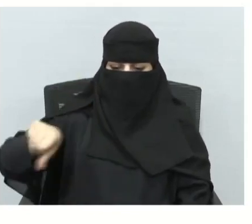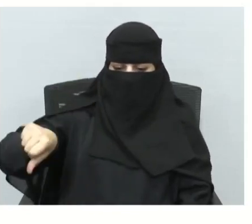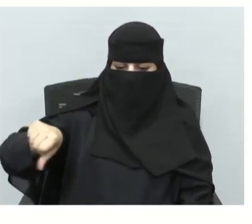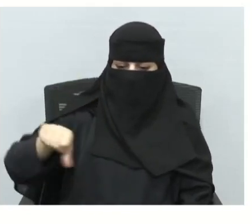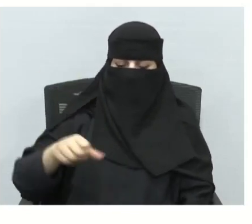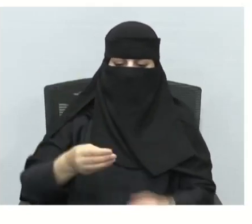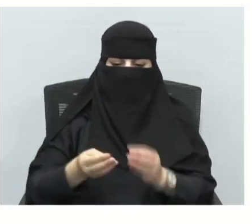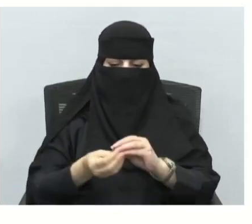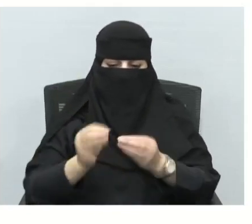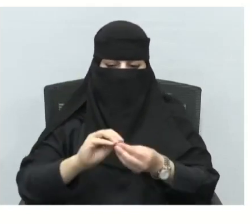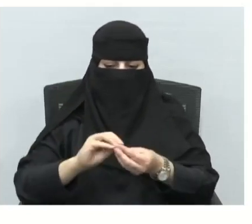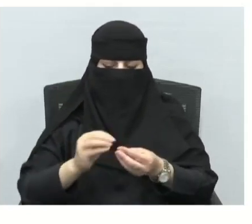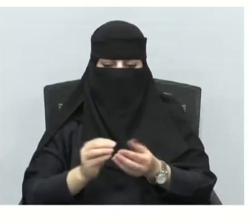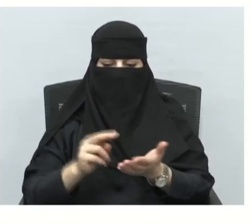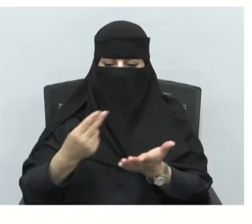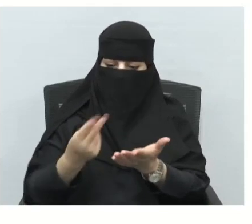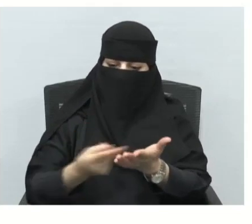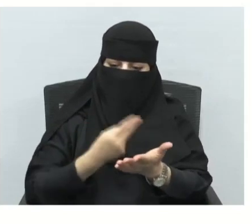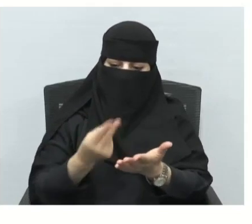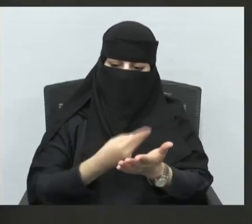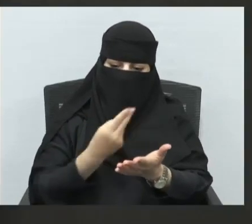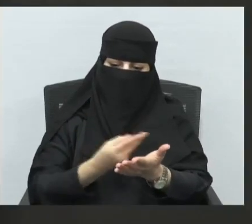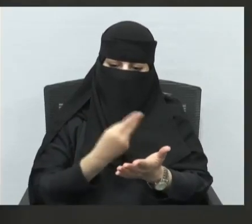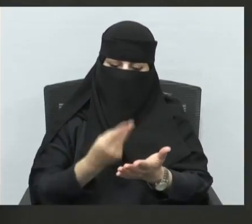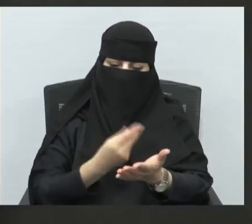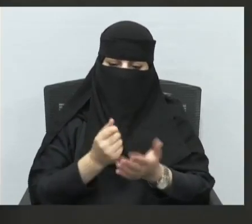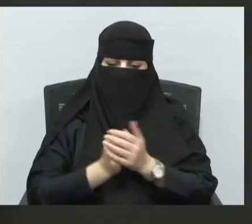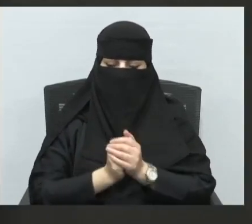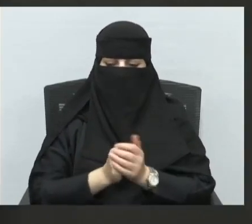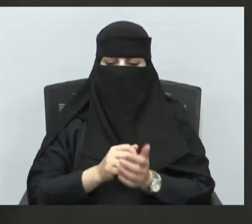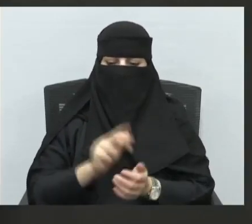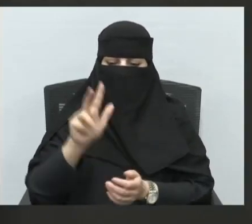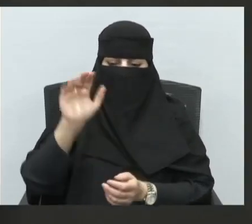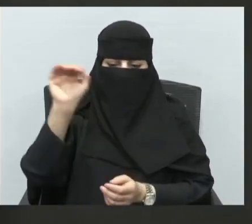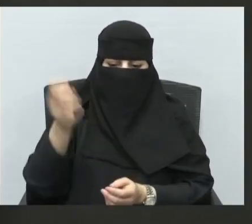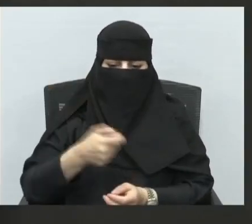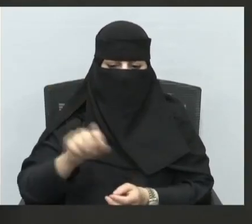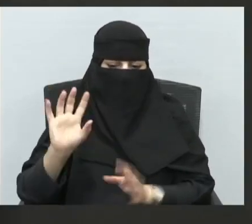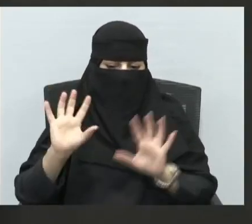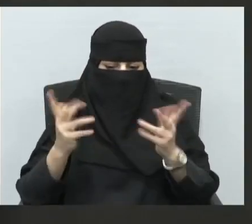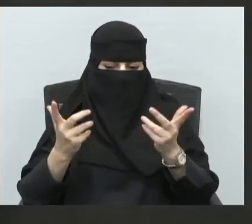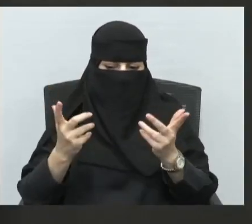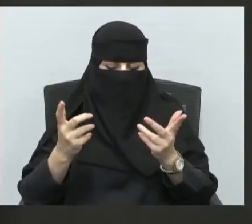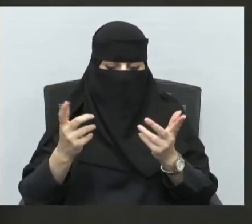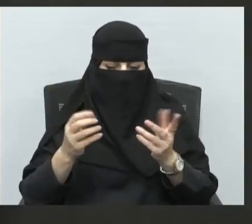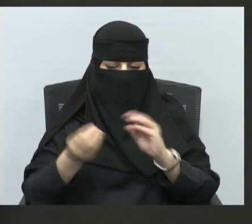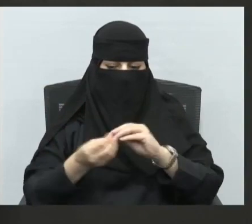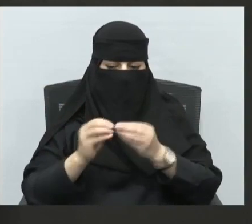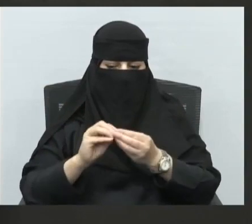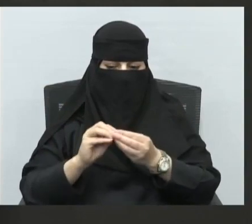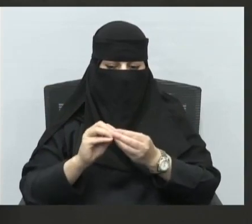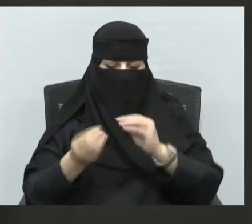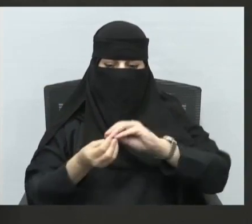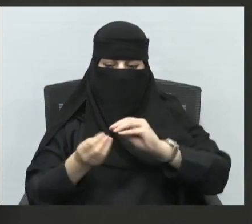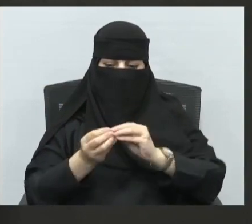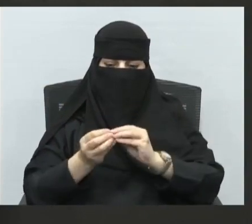والونه سوف نقوم الان بتلوين الحرف باي لون سوف نلونه باللون